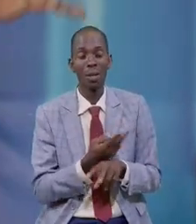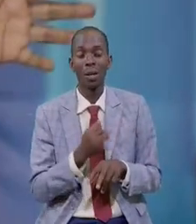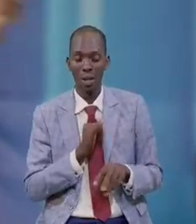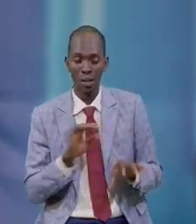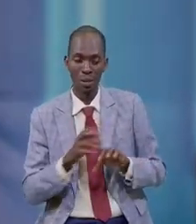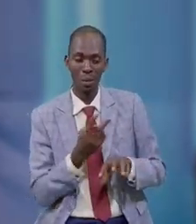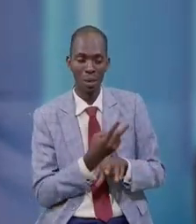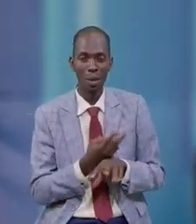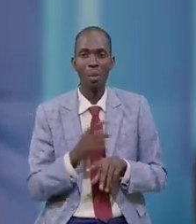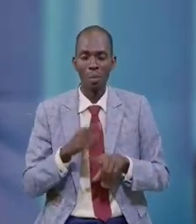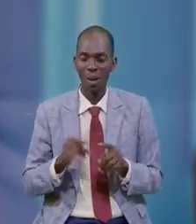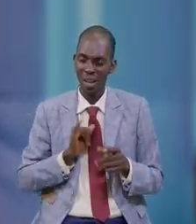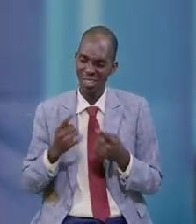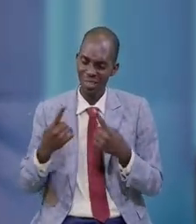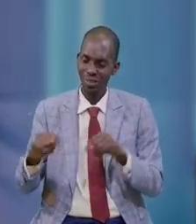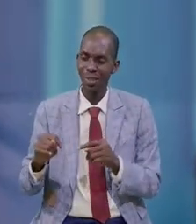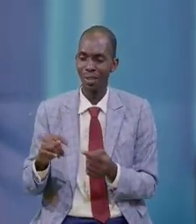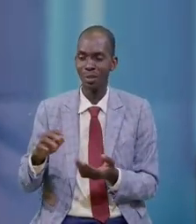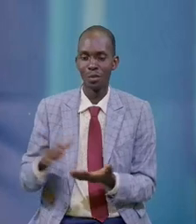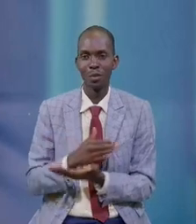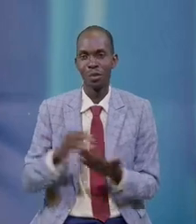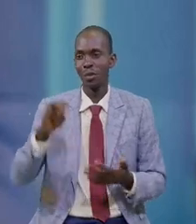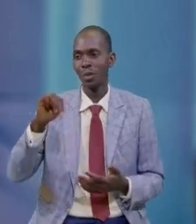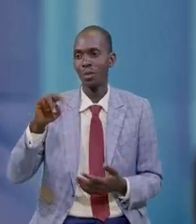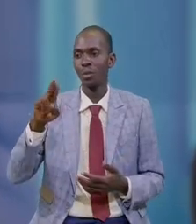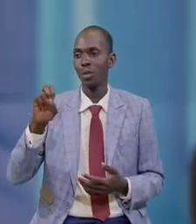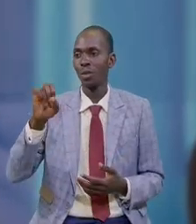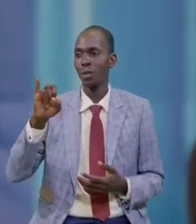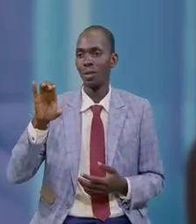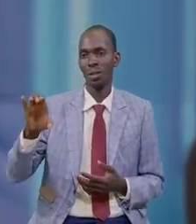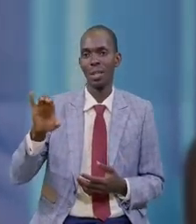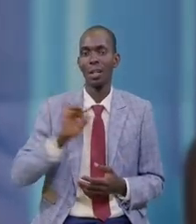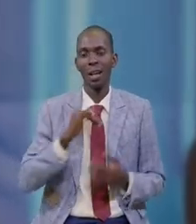musique d'un côté et j'avais un violon